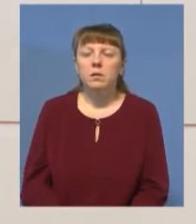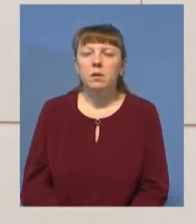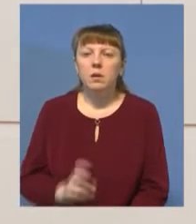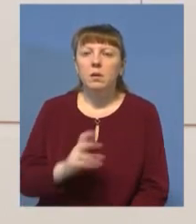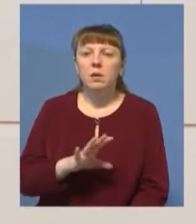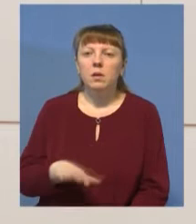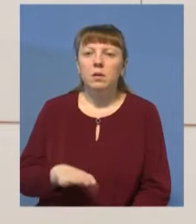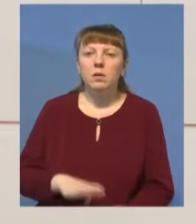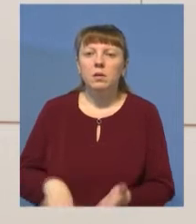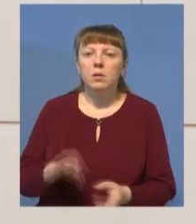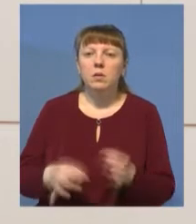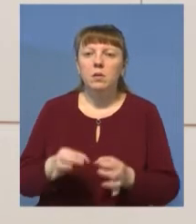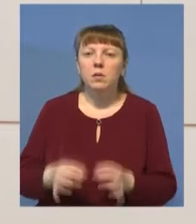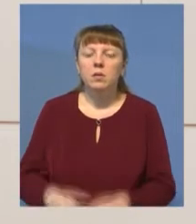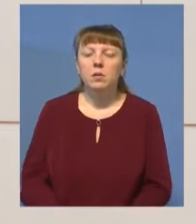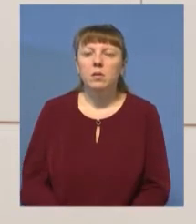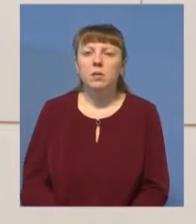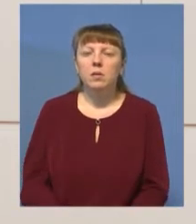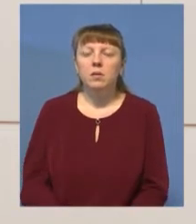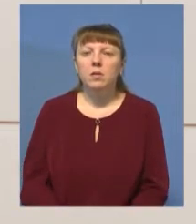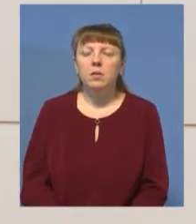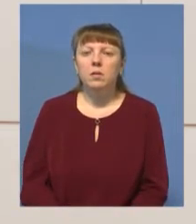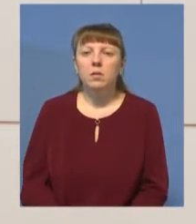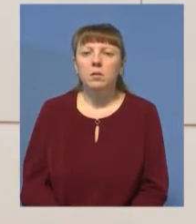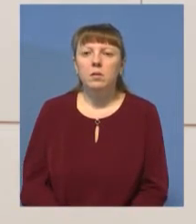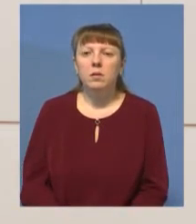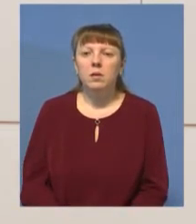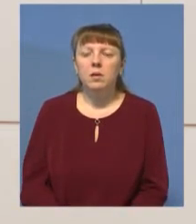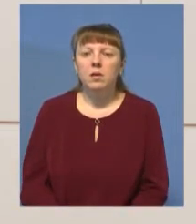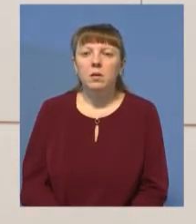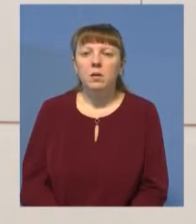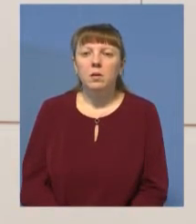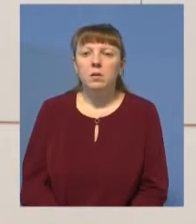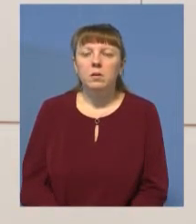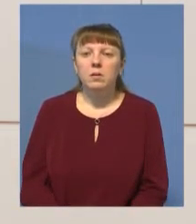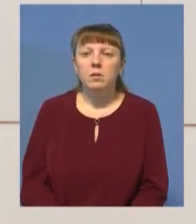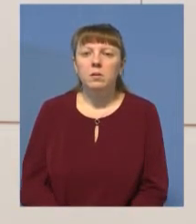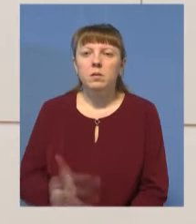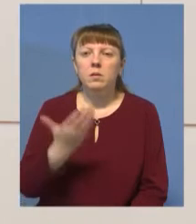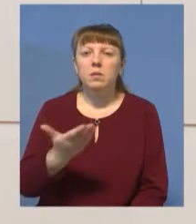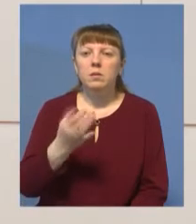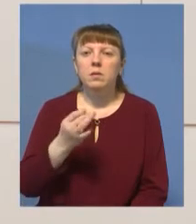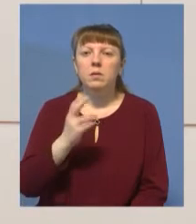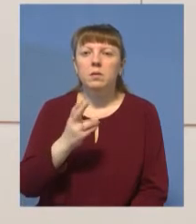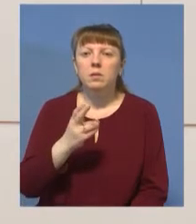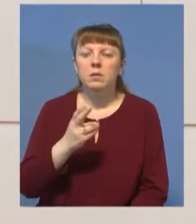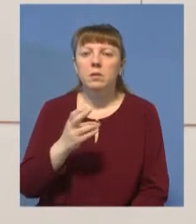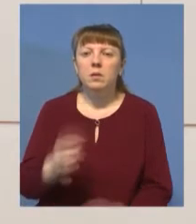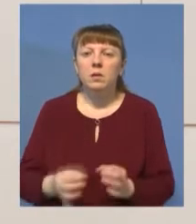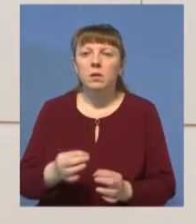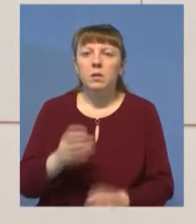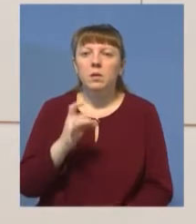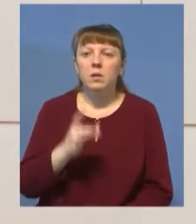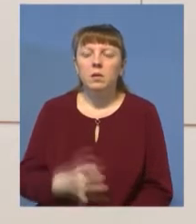суда. Отчасти те люди, которые уже обращаются в суд с иском о защите, о замене